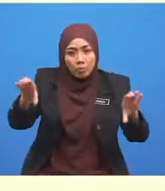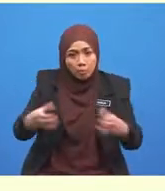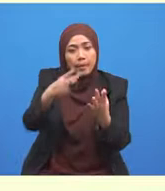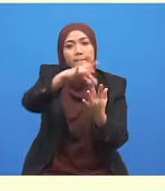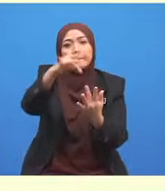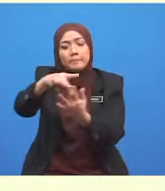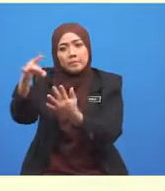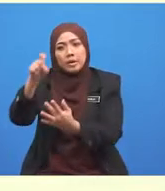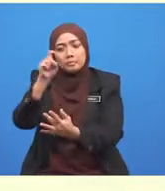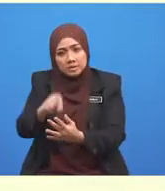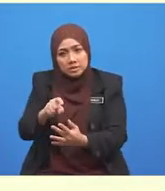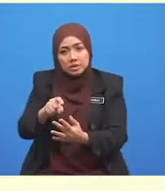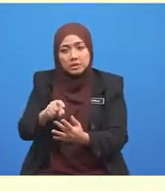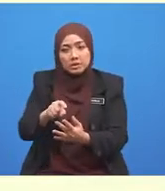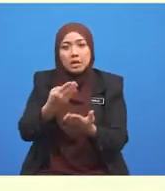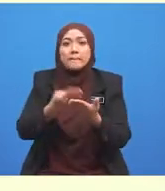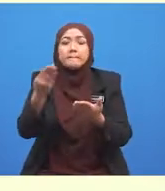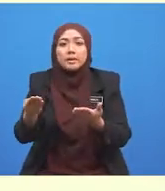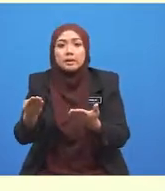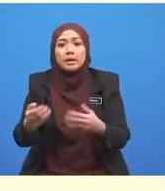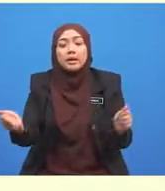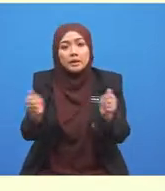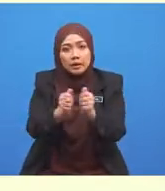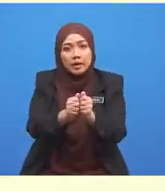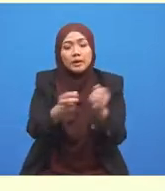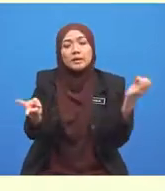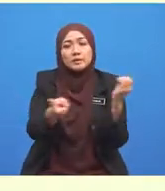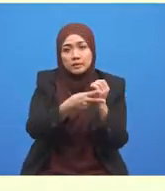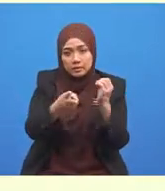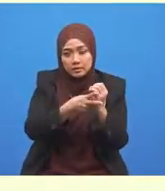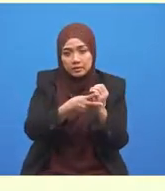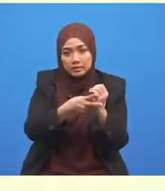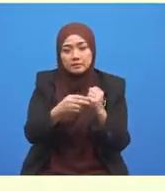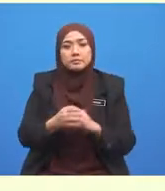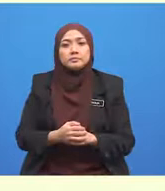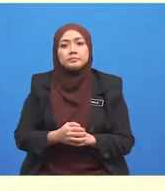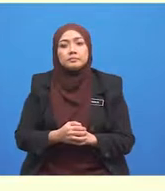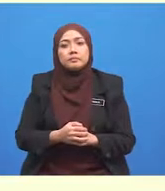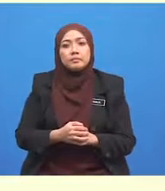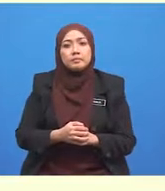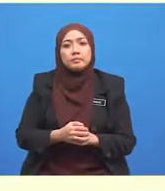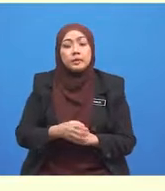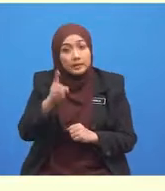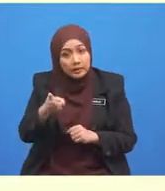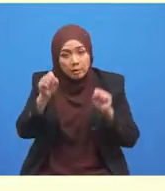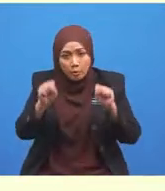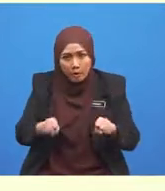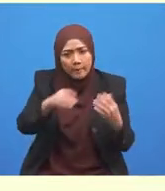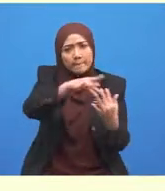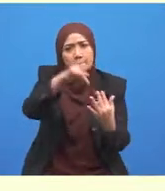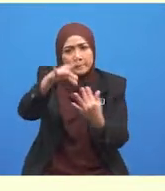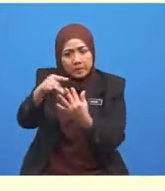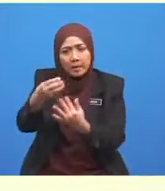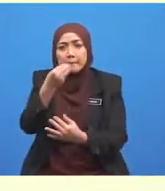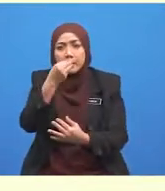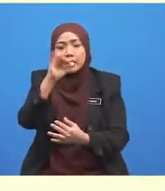Israel perlulah berbelanja dengan cara berjimat. Dia boleh memilih menu yang